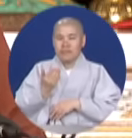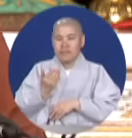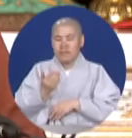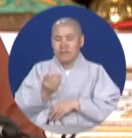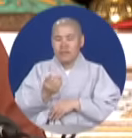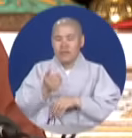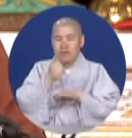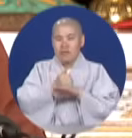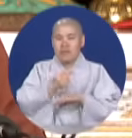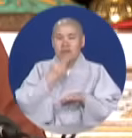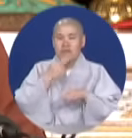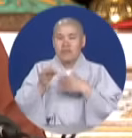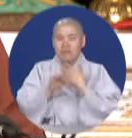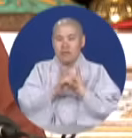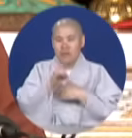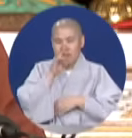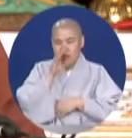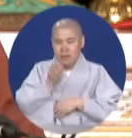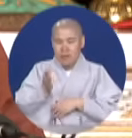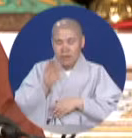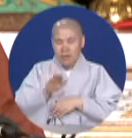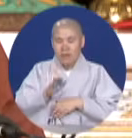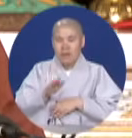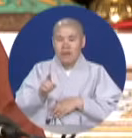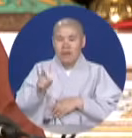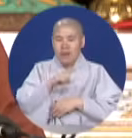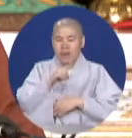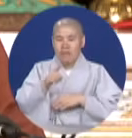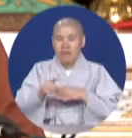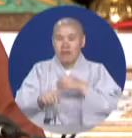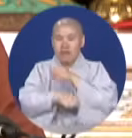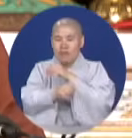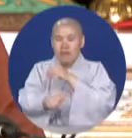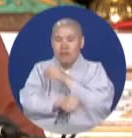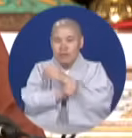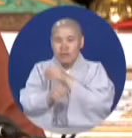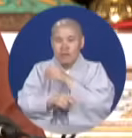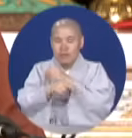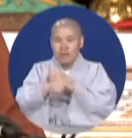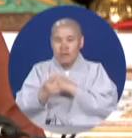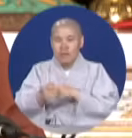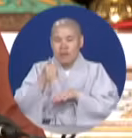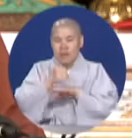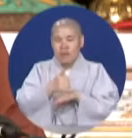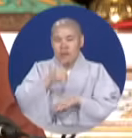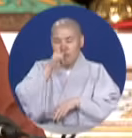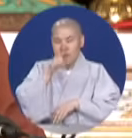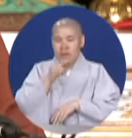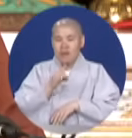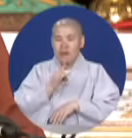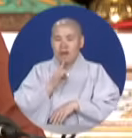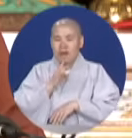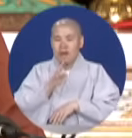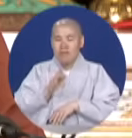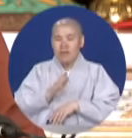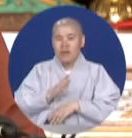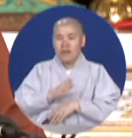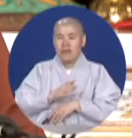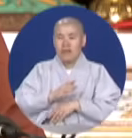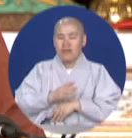없으면 학문이 아닙니다. 그 결론이 그냥 아무리 그게 엉망이라도 일단 결론이 있어야